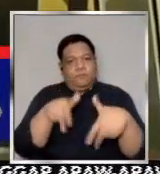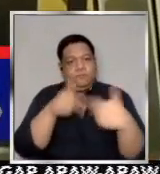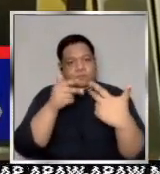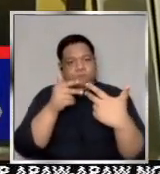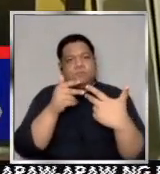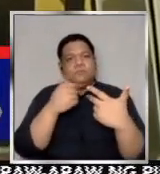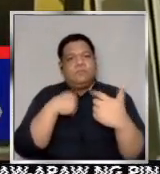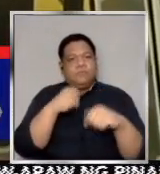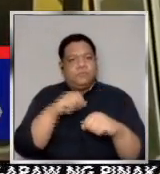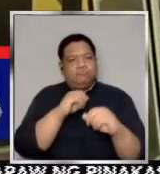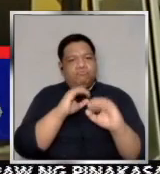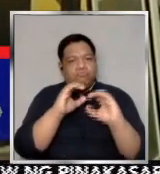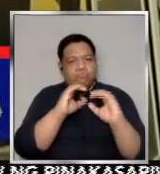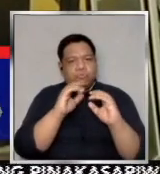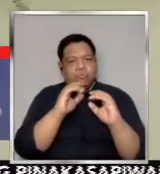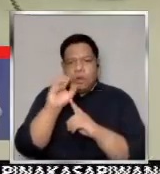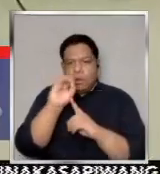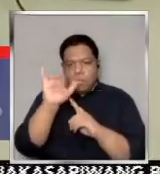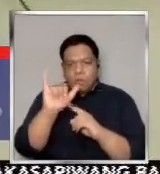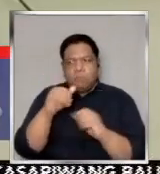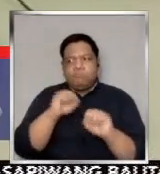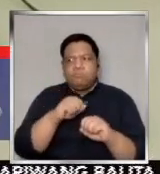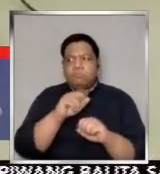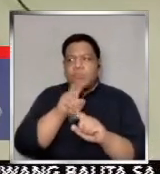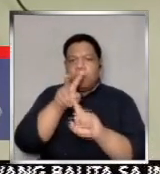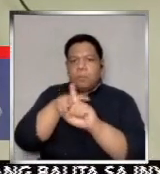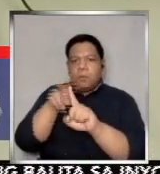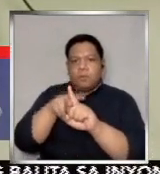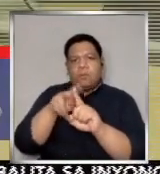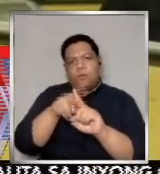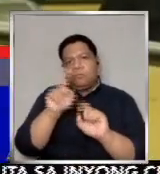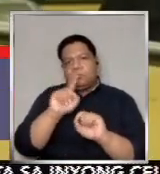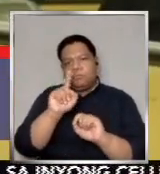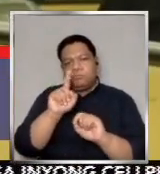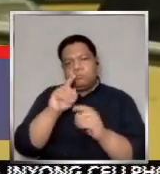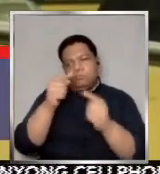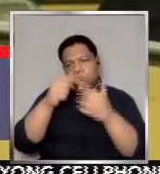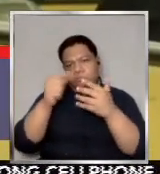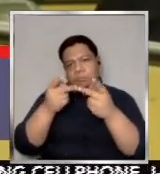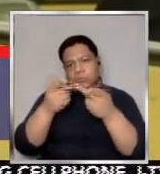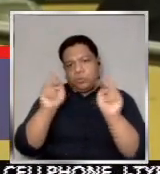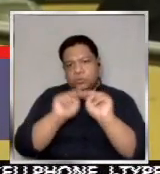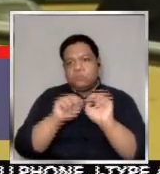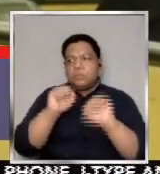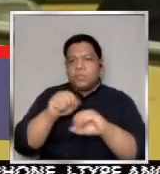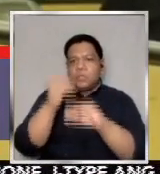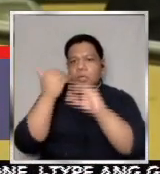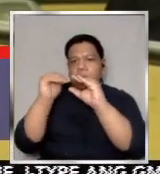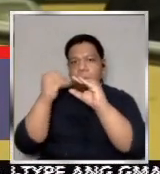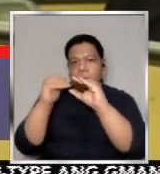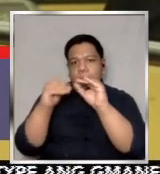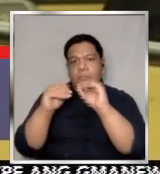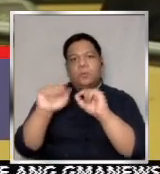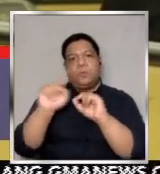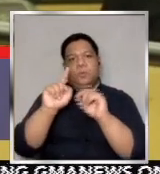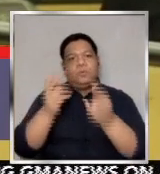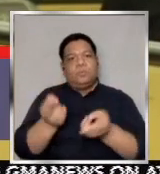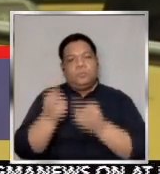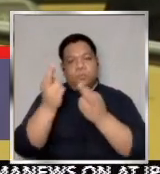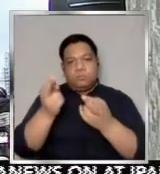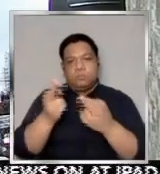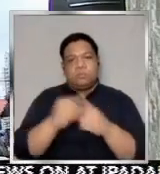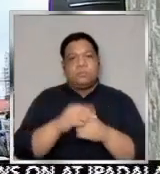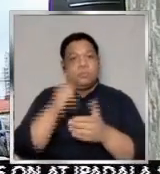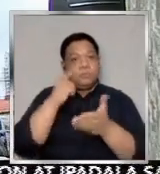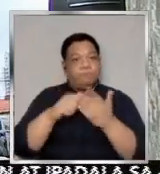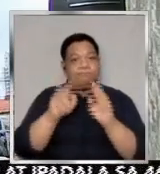sa recruiters para sa mga posisyong naisa-applyan. Pwede rin mag-email ng mga resume para naman sa EMS. I-check ang mga website para sa application